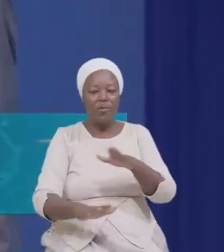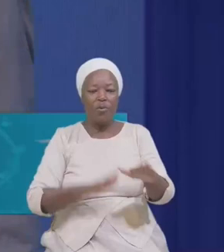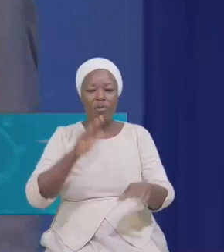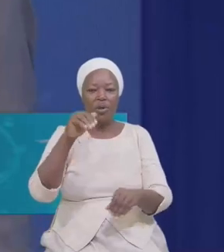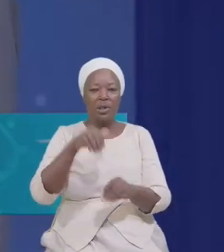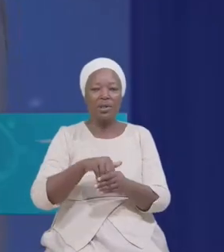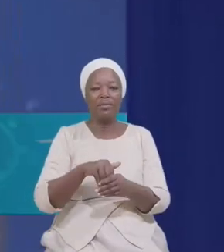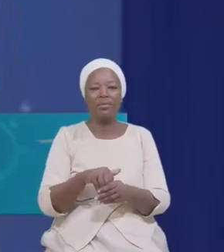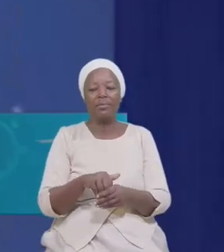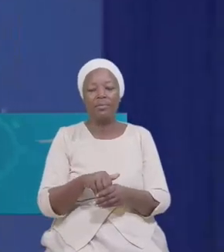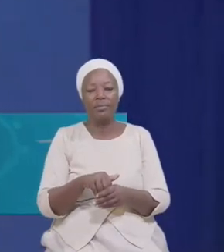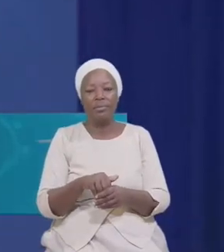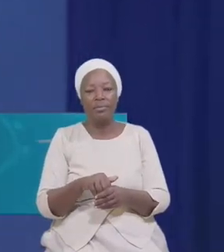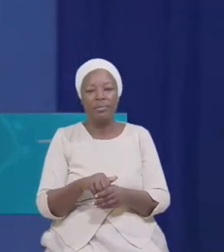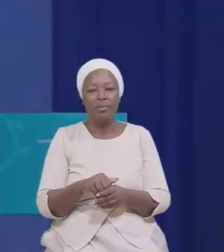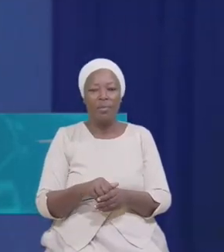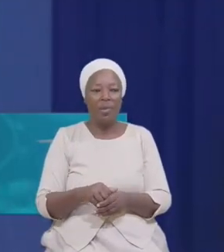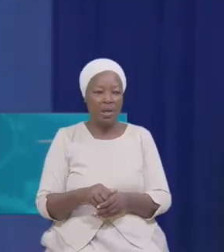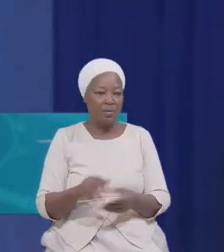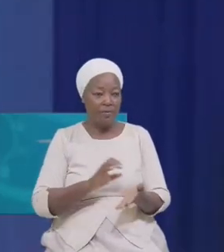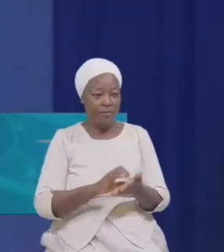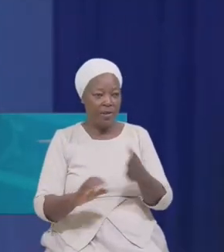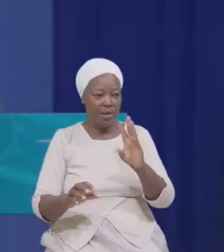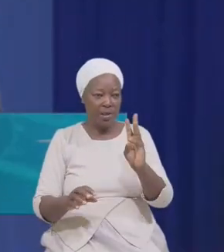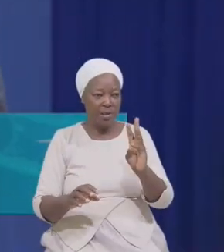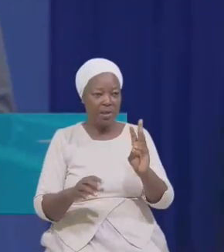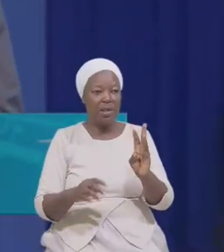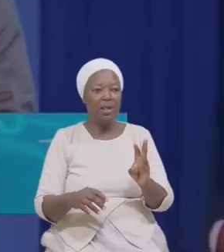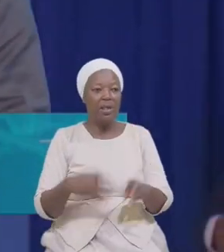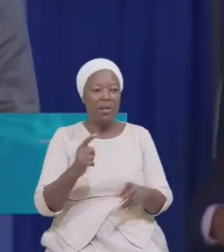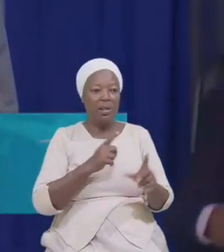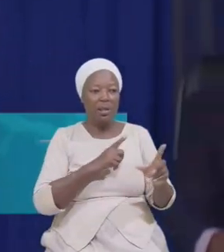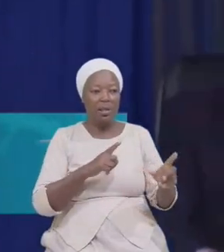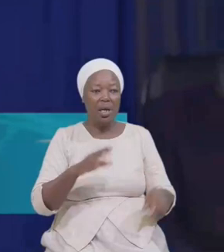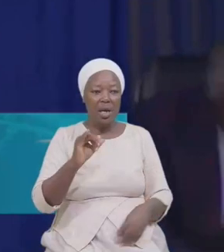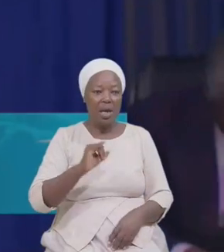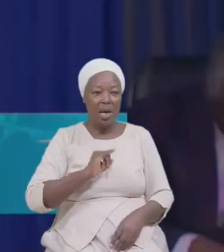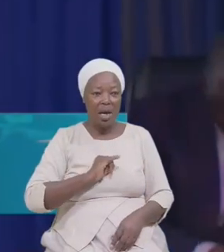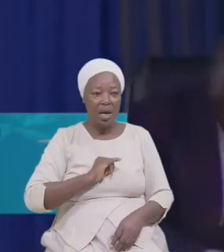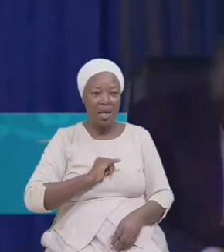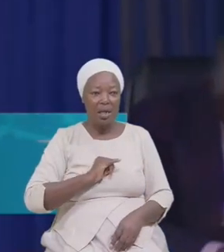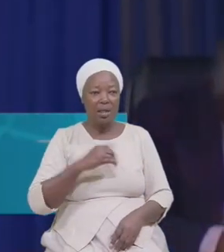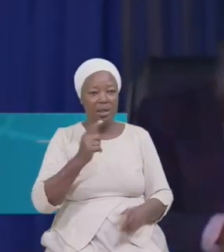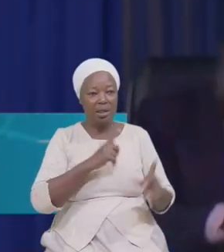Verset 6. Moi, l'Éternel, je t'ai appelé pour le